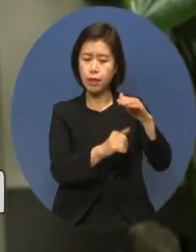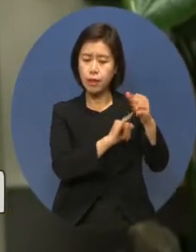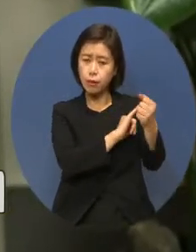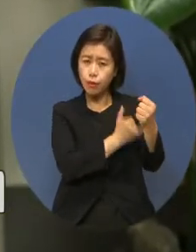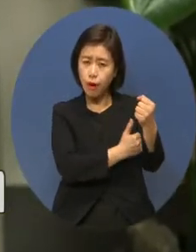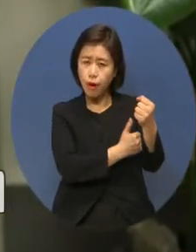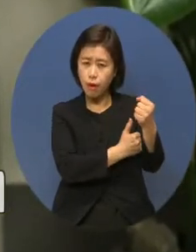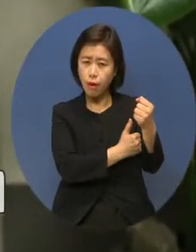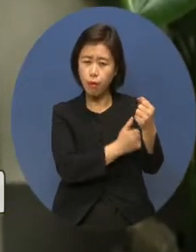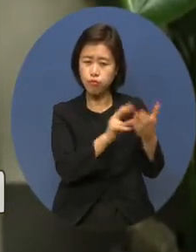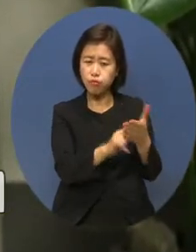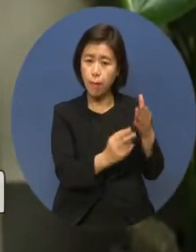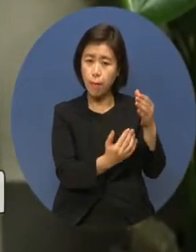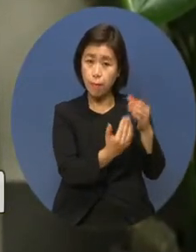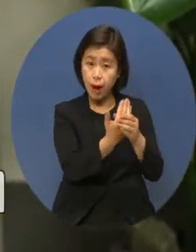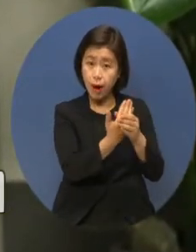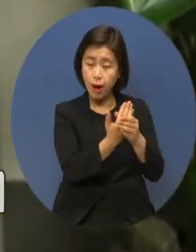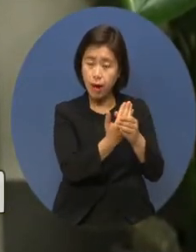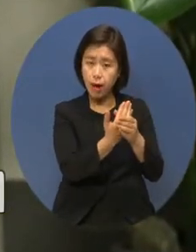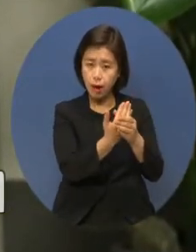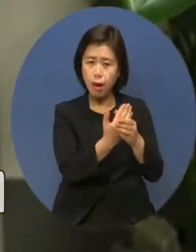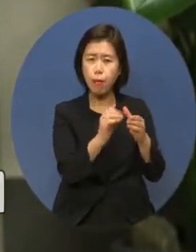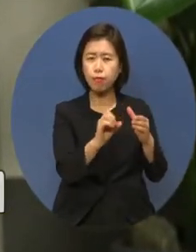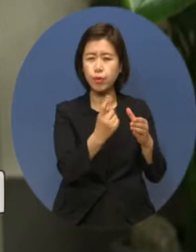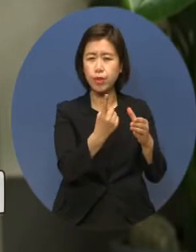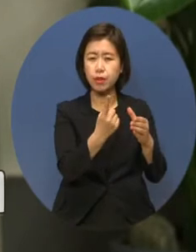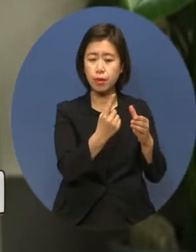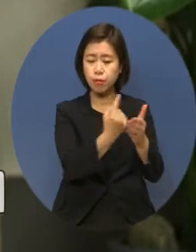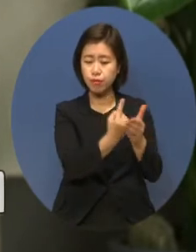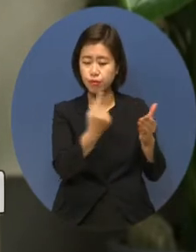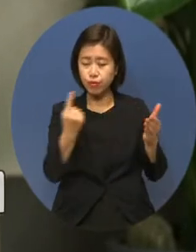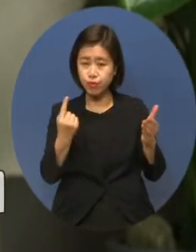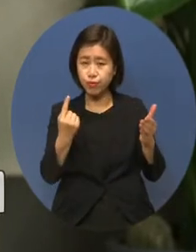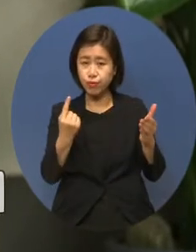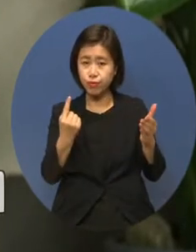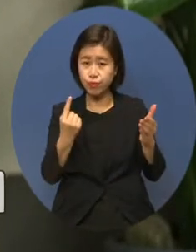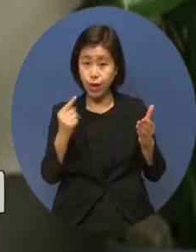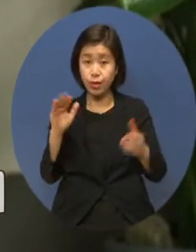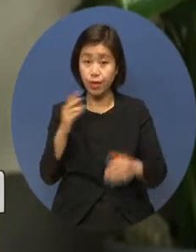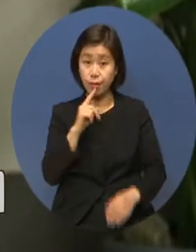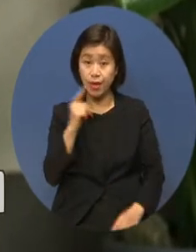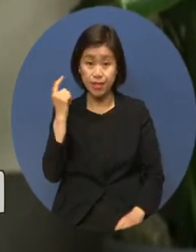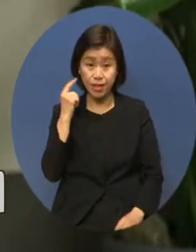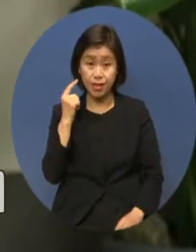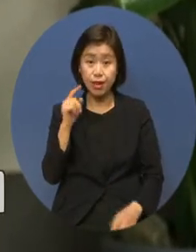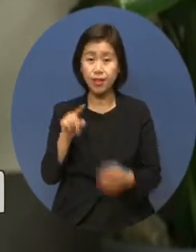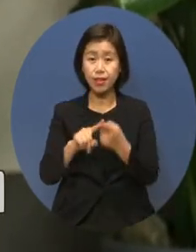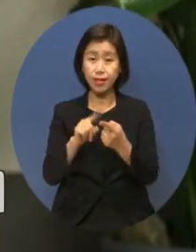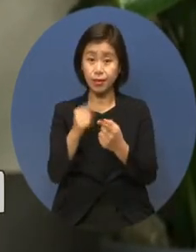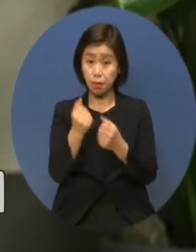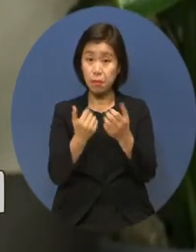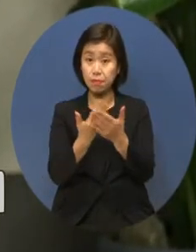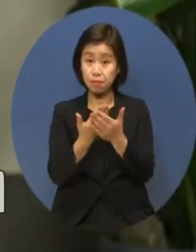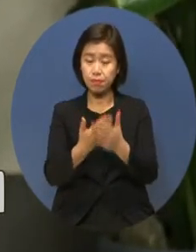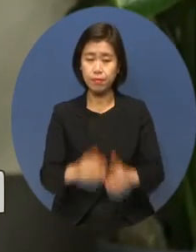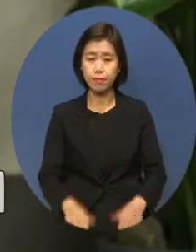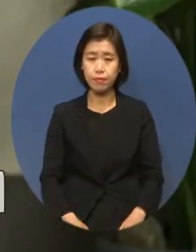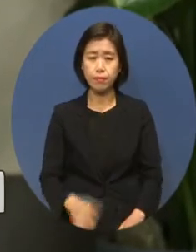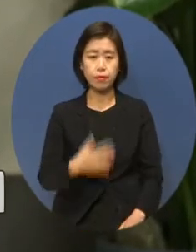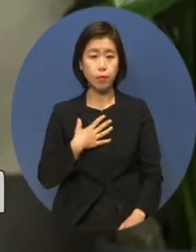갖게 되셨다고 제가 들었거든요. 그 이 부분에 대해서도 좀 이야기를 들려주실 수 있으신가요? 그